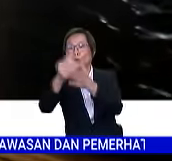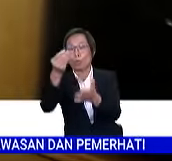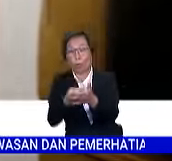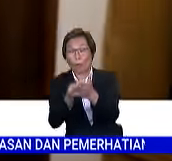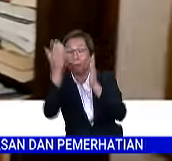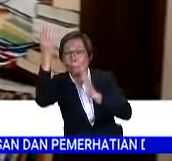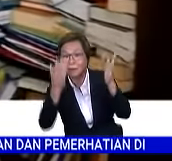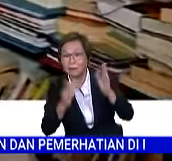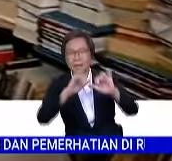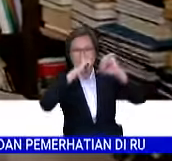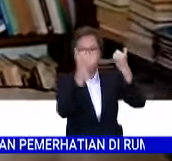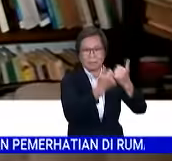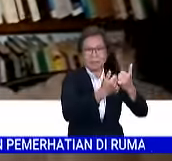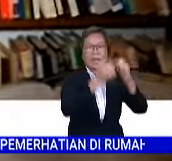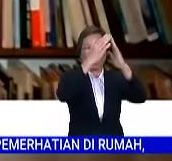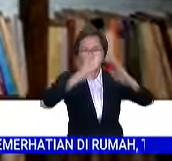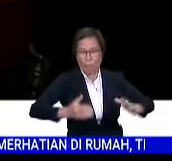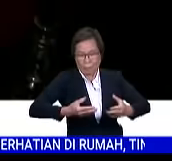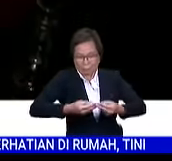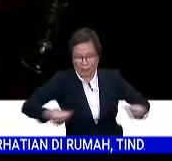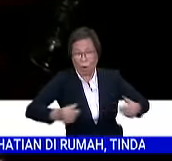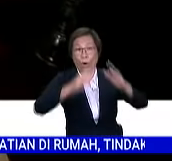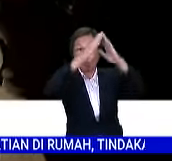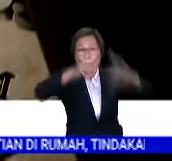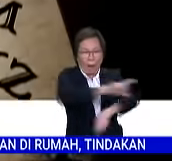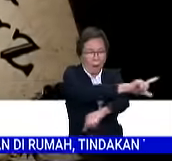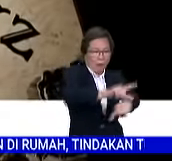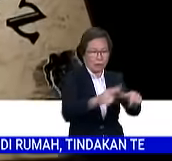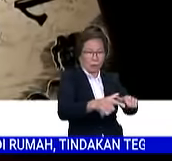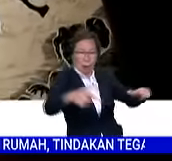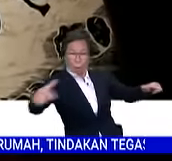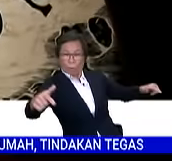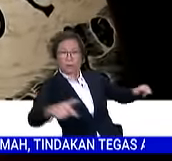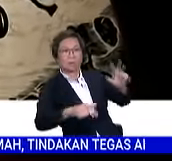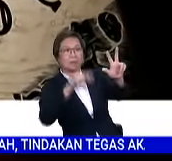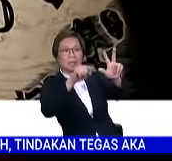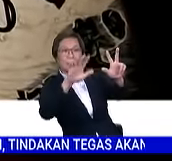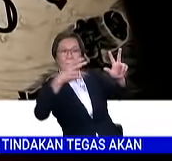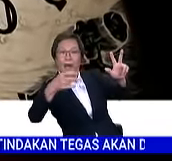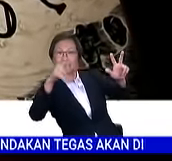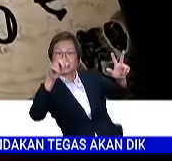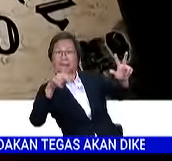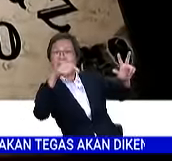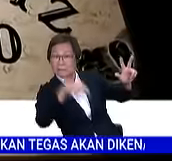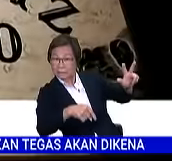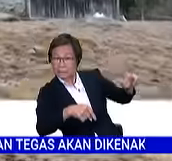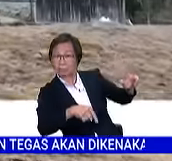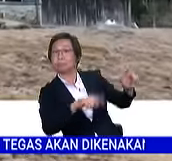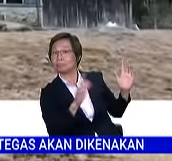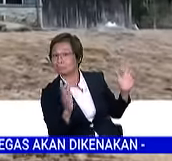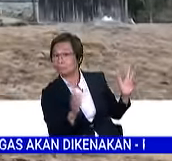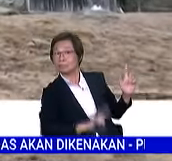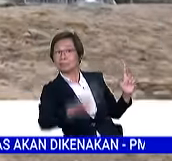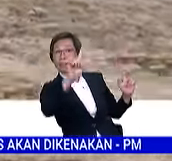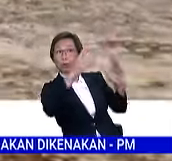RM5.02 juta. Agensi Hartanah menyifatkan rumah ladang di kawasan seluas 3.5 hektar ini sebagai